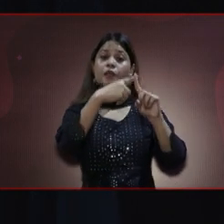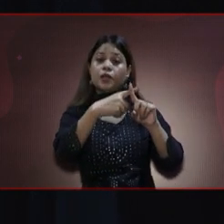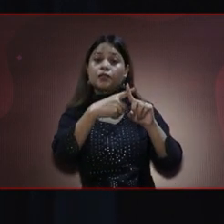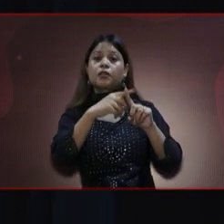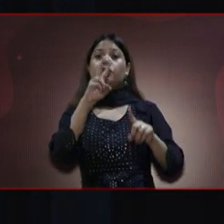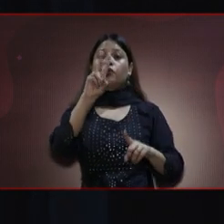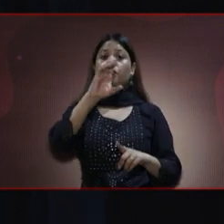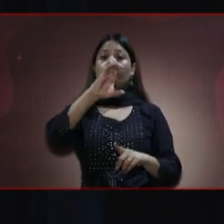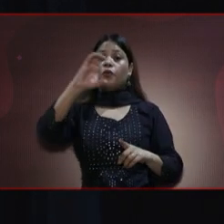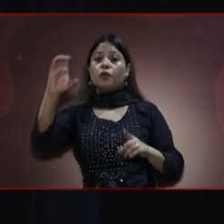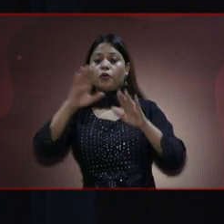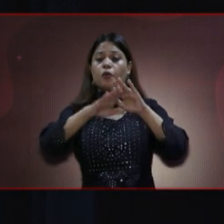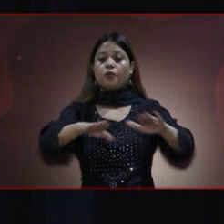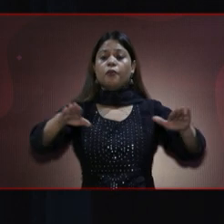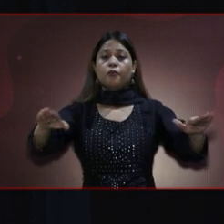2 करोड़ बच्चे हैं,